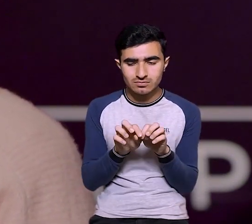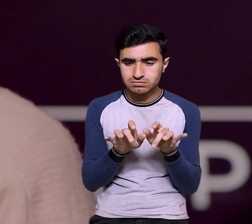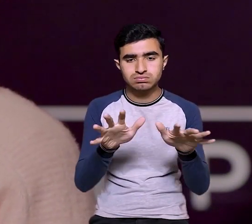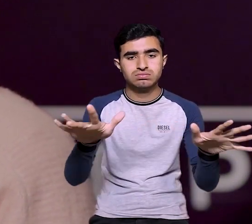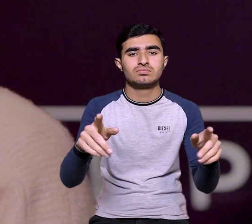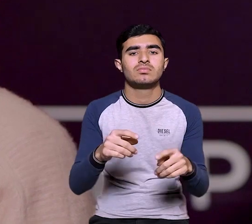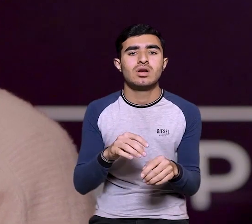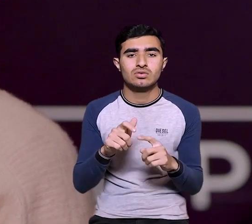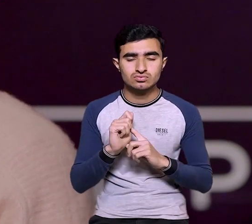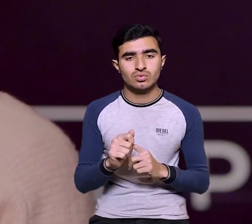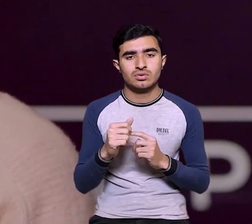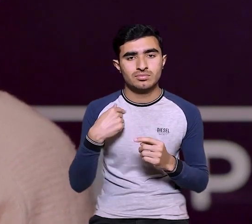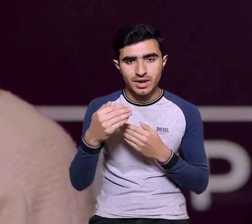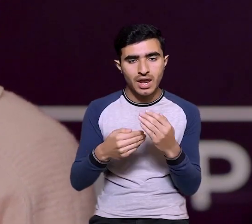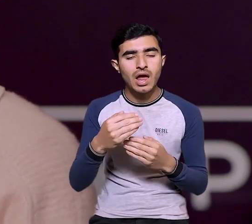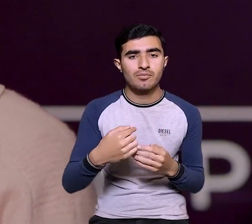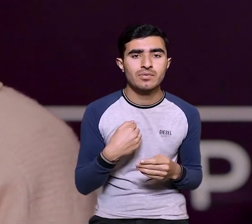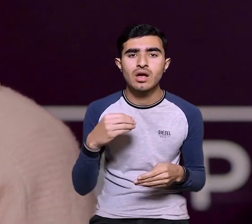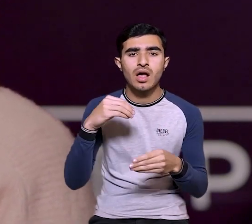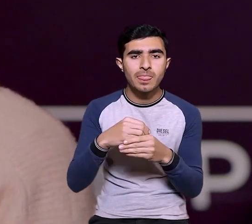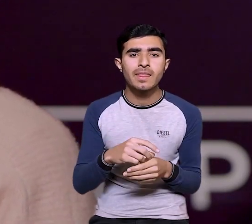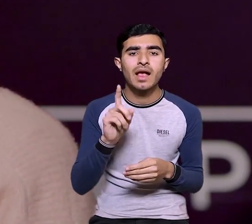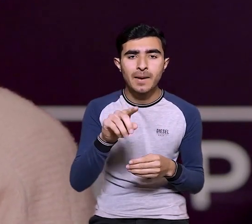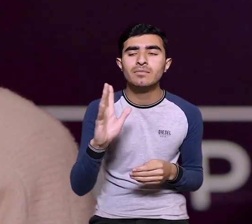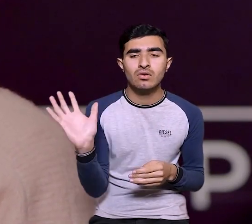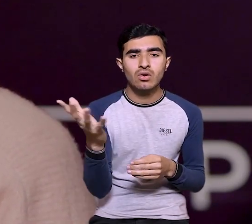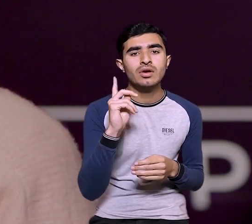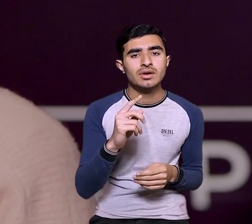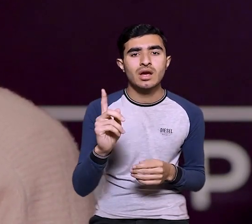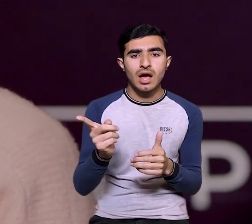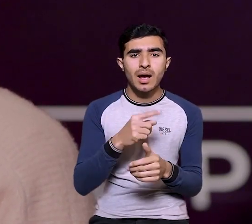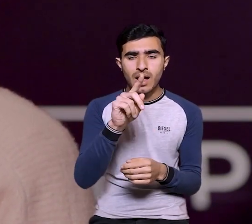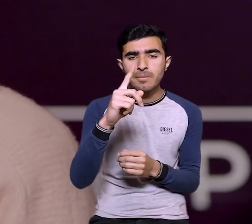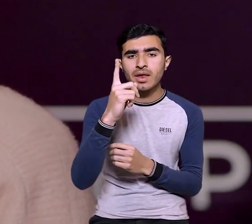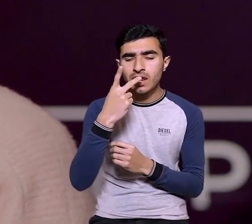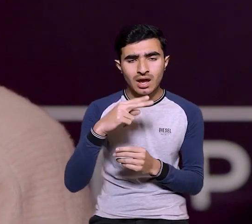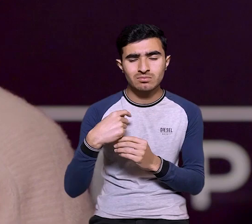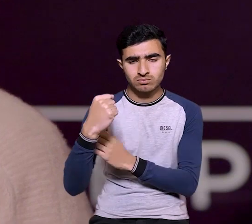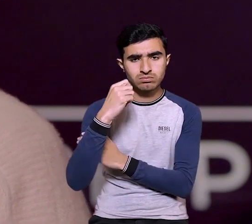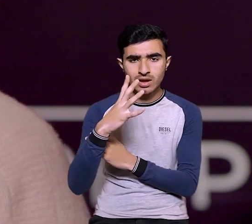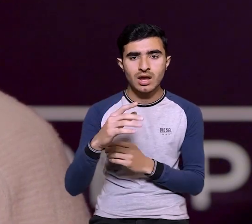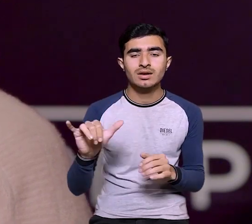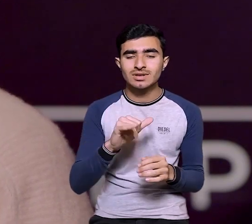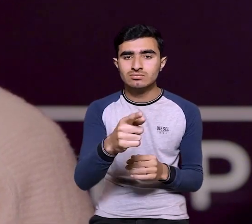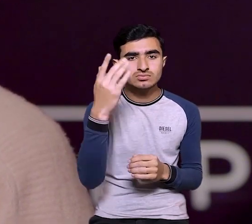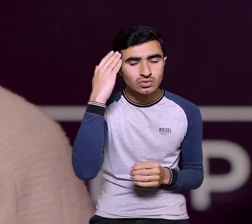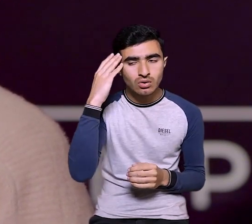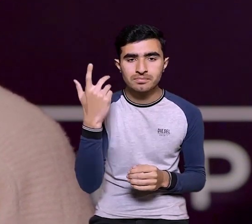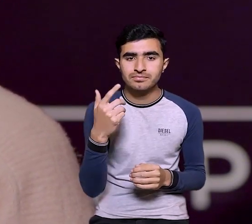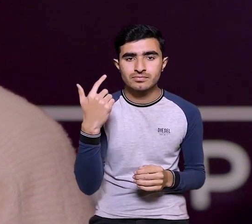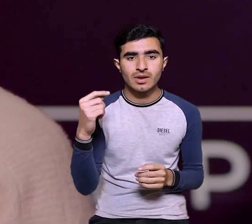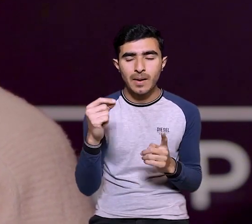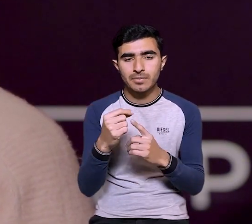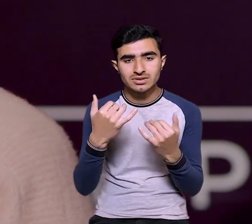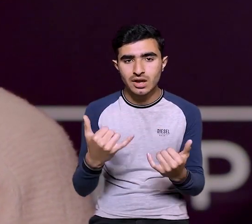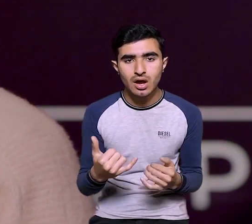वो अभी बहुत नाम उन्होंने नहीं बनाया। जैसे आप देखते हैं कि पाकिस्तान में अभी भी मुझे बहुत अच्छा भी नहीं लगता कि जब